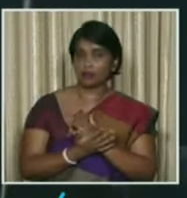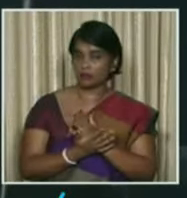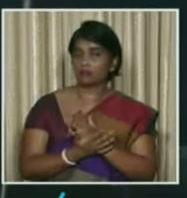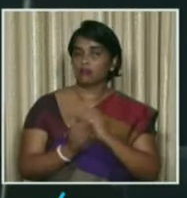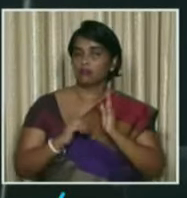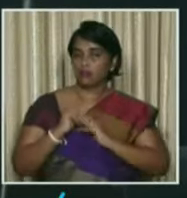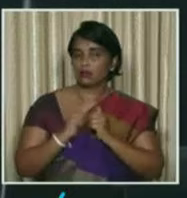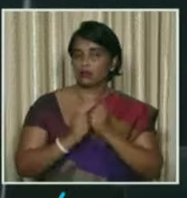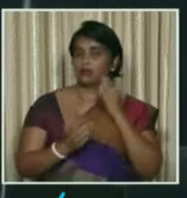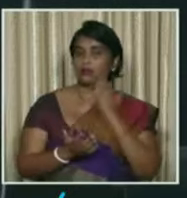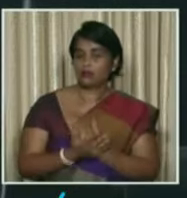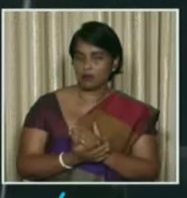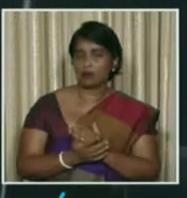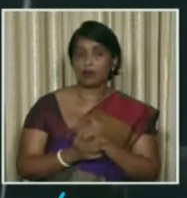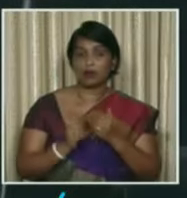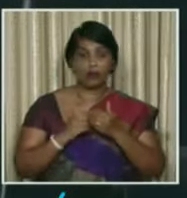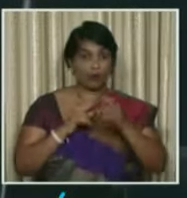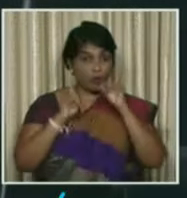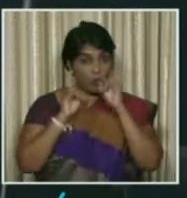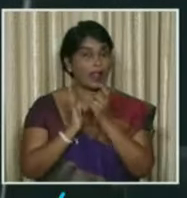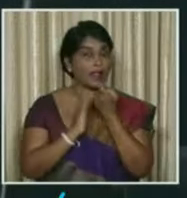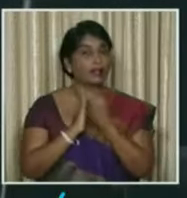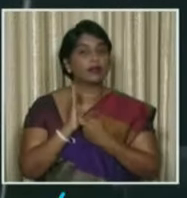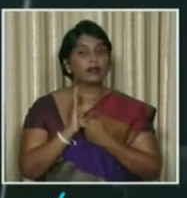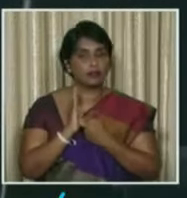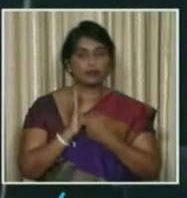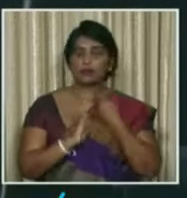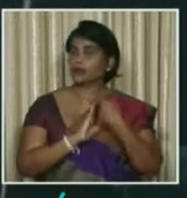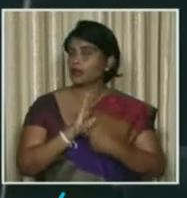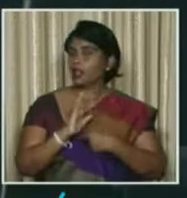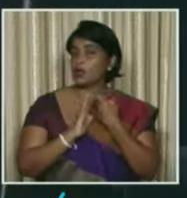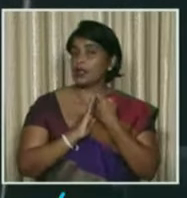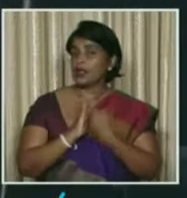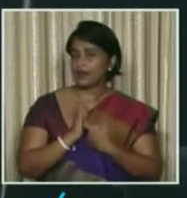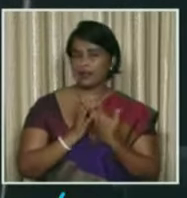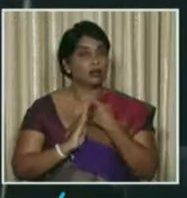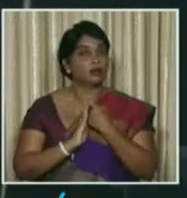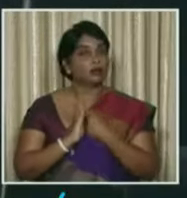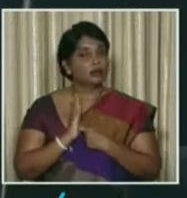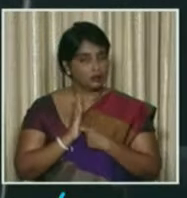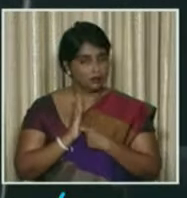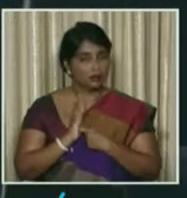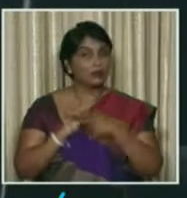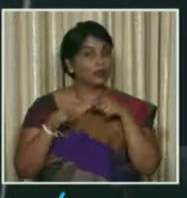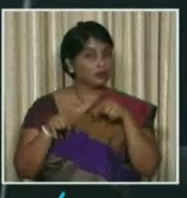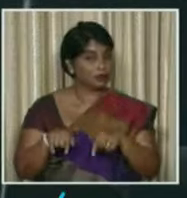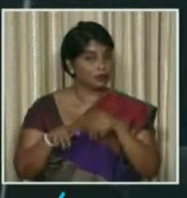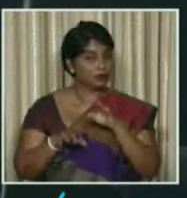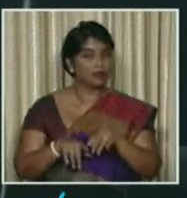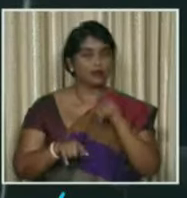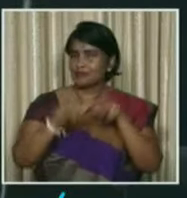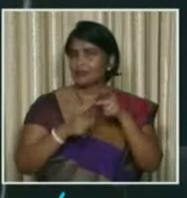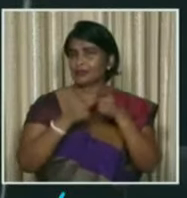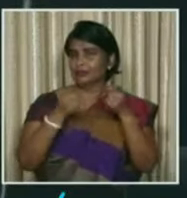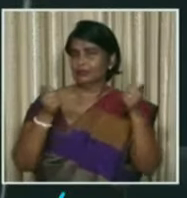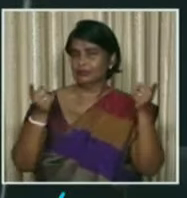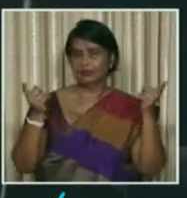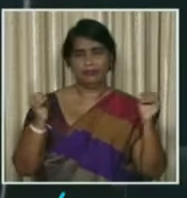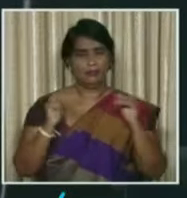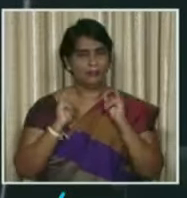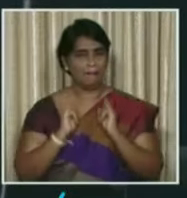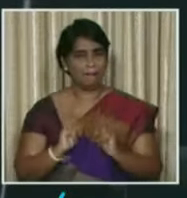ක්‍රමය නවත්තන්න ඕන මේ ක්‍රමයේ තිබුණොත් එම කැලෑ නීතිය රටේ නීතිය අතර ගන්න දෙන්න එපා මේ ඉන්න එක එක